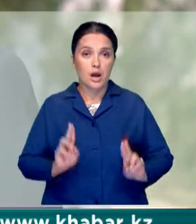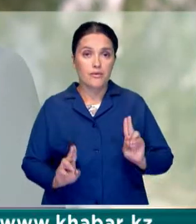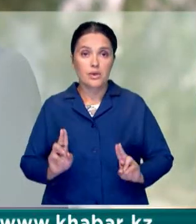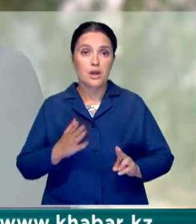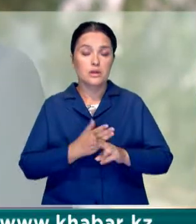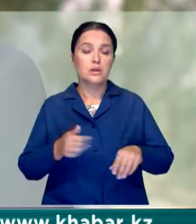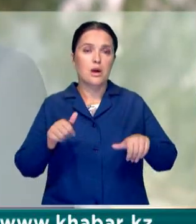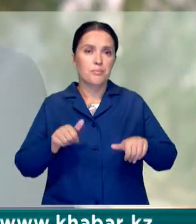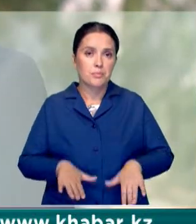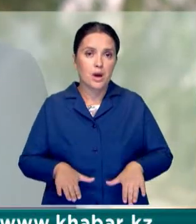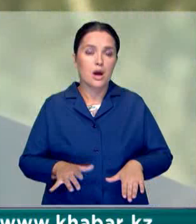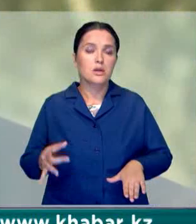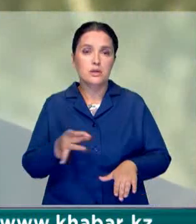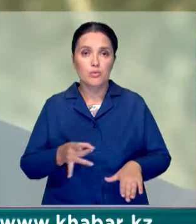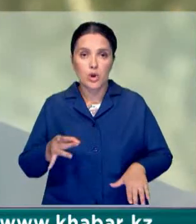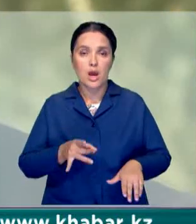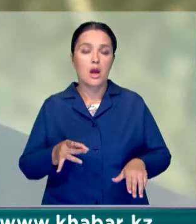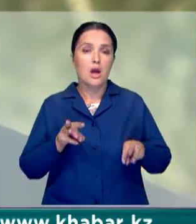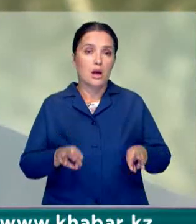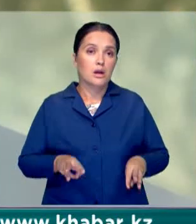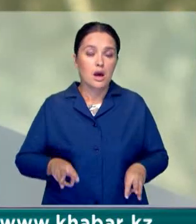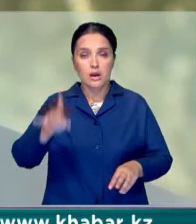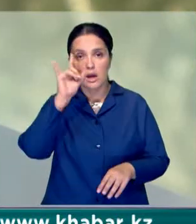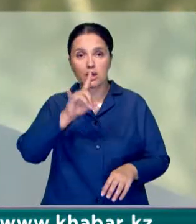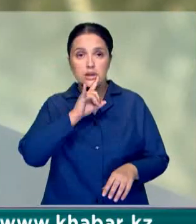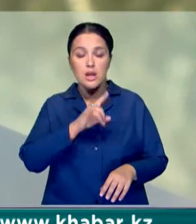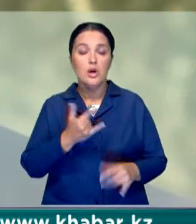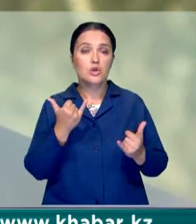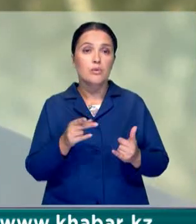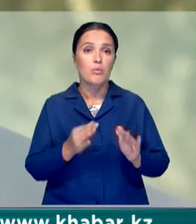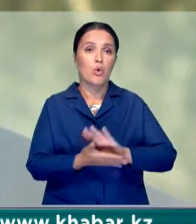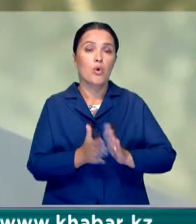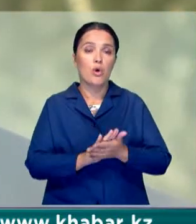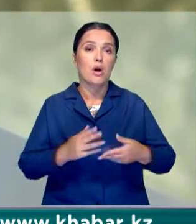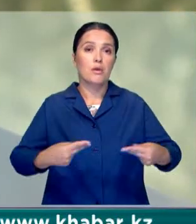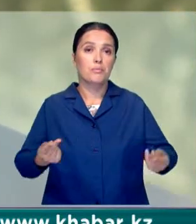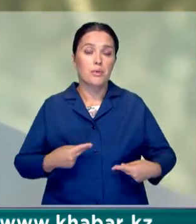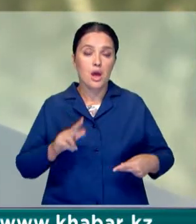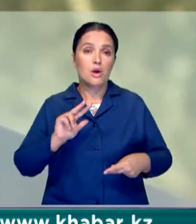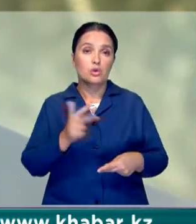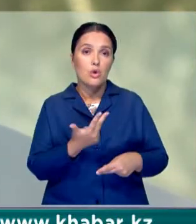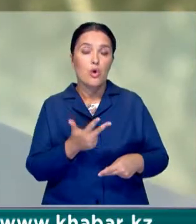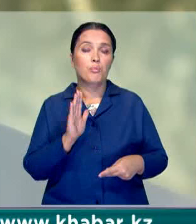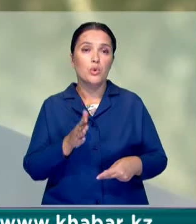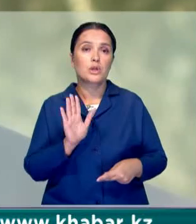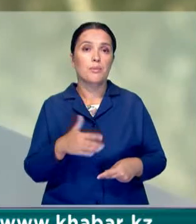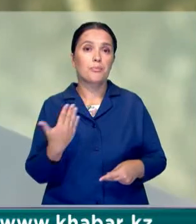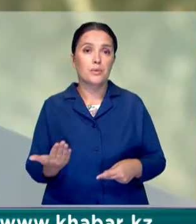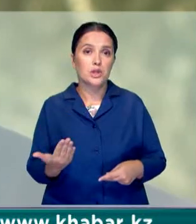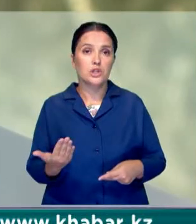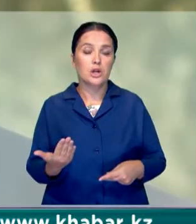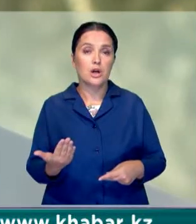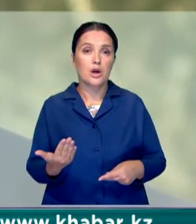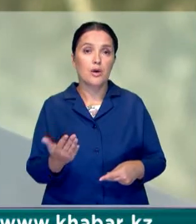постановлением правительства Республики Казахстан. В настоящее время проводится работа по заключению трехстороннего договора. Это между